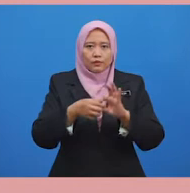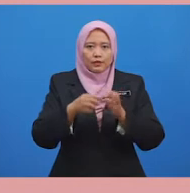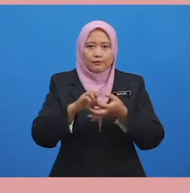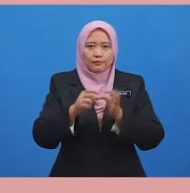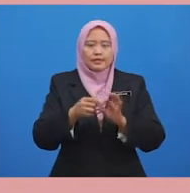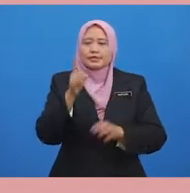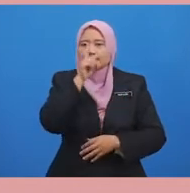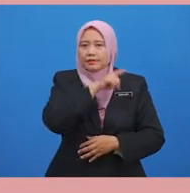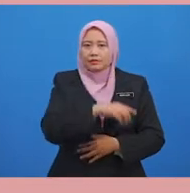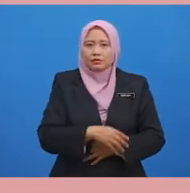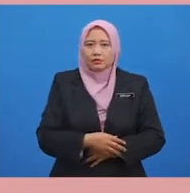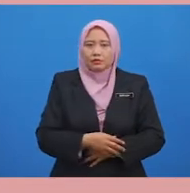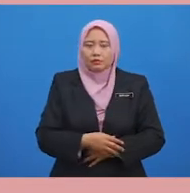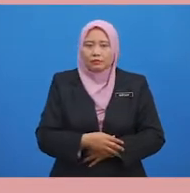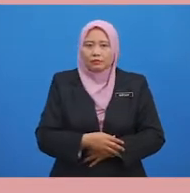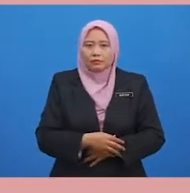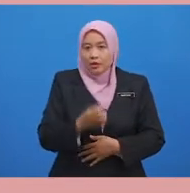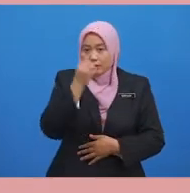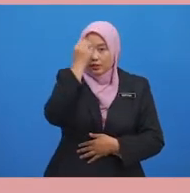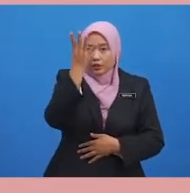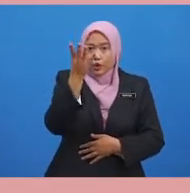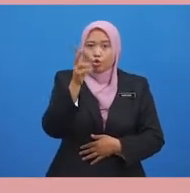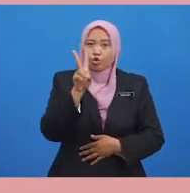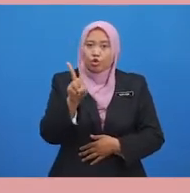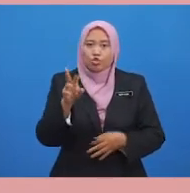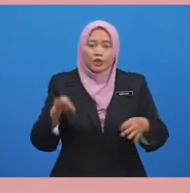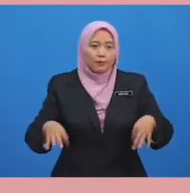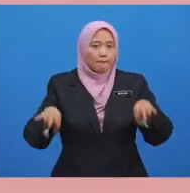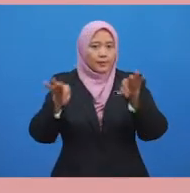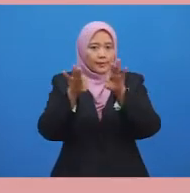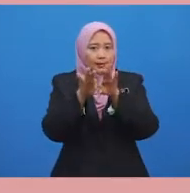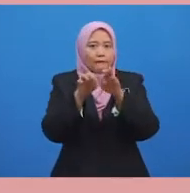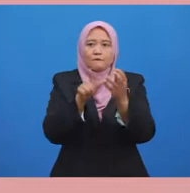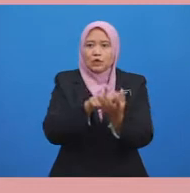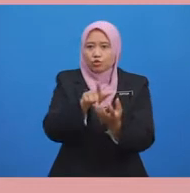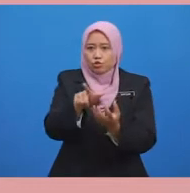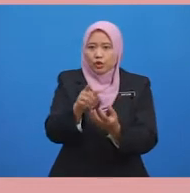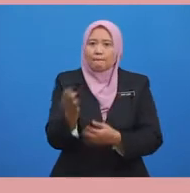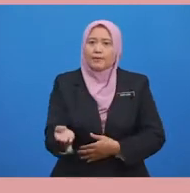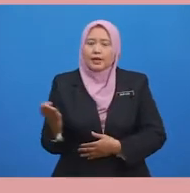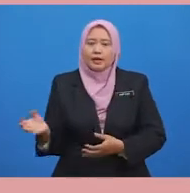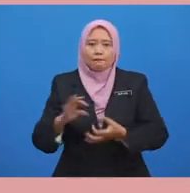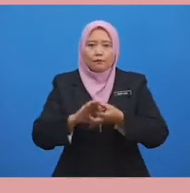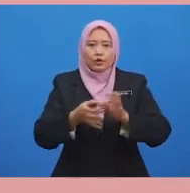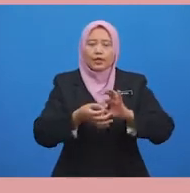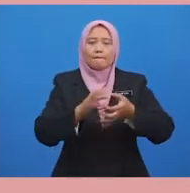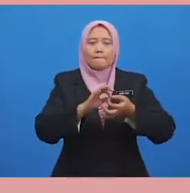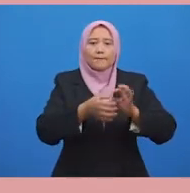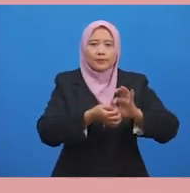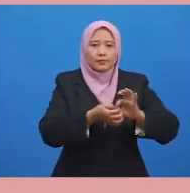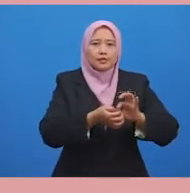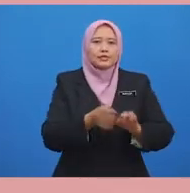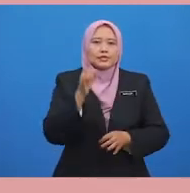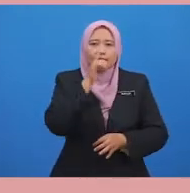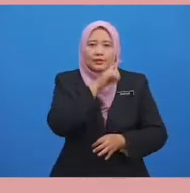Soalannya, nyatakan dua kepentingan pelupusan bahan polimer sintetik yang terancang yang